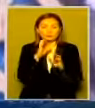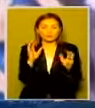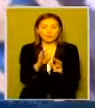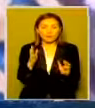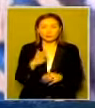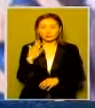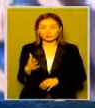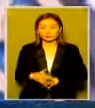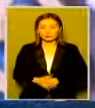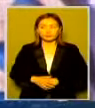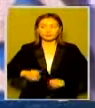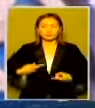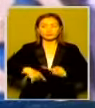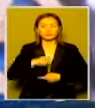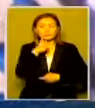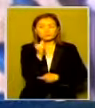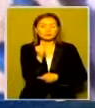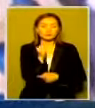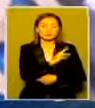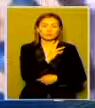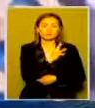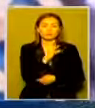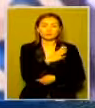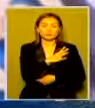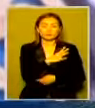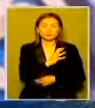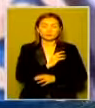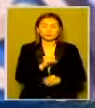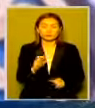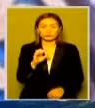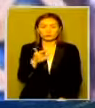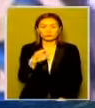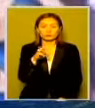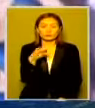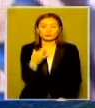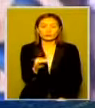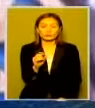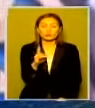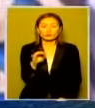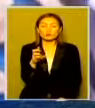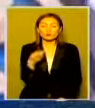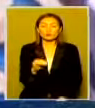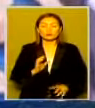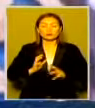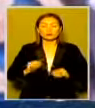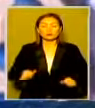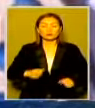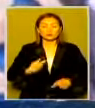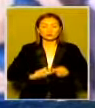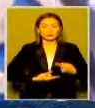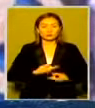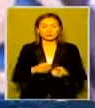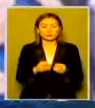қорғаушы тұлға. Біздер кешегі ат жалында өскен ер жүрек Бөгенбай, Қабанбай, Наурызбай батырлардың қалын